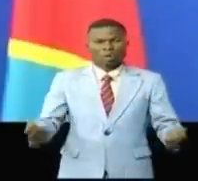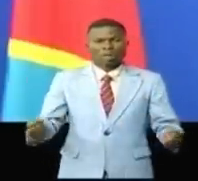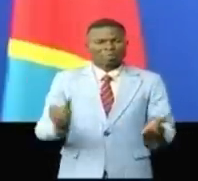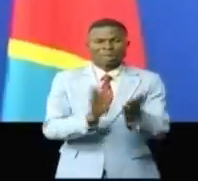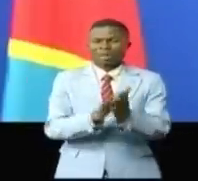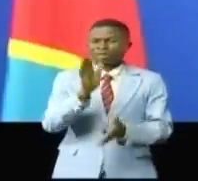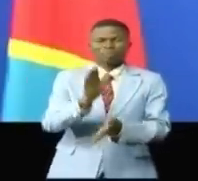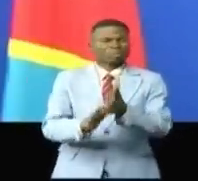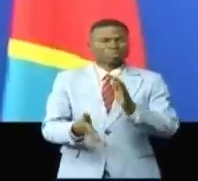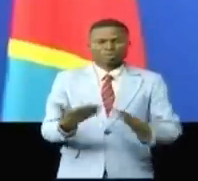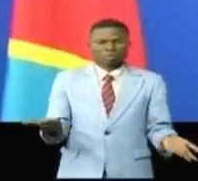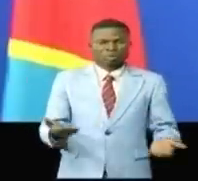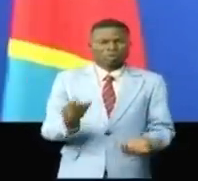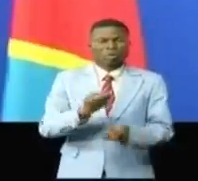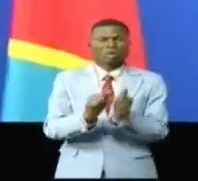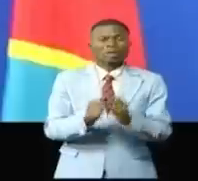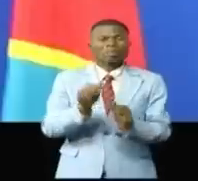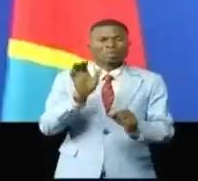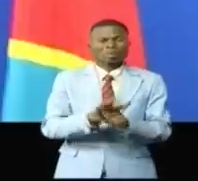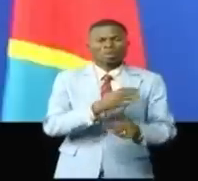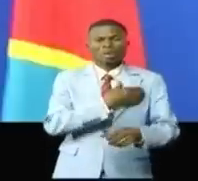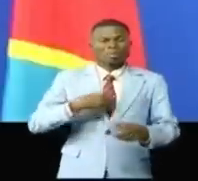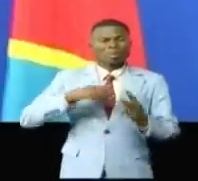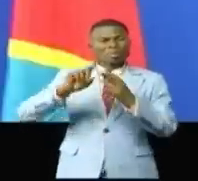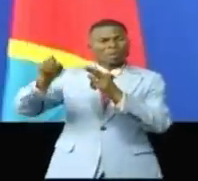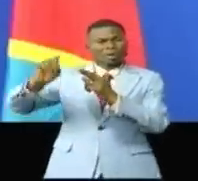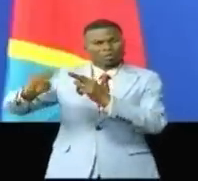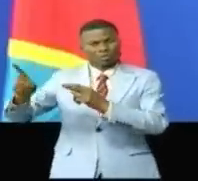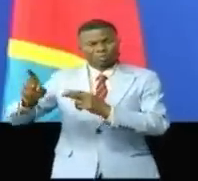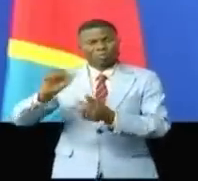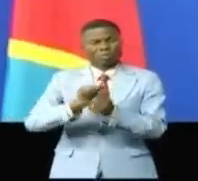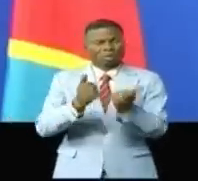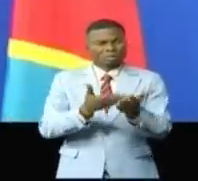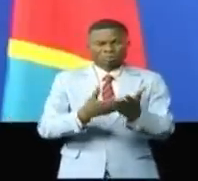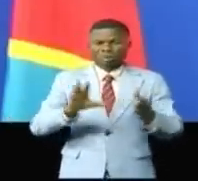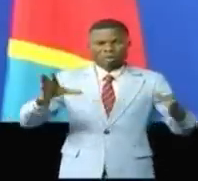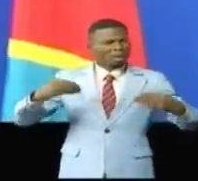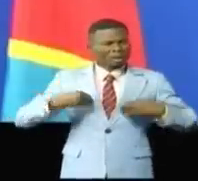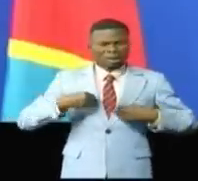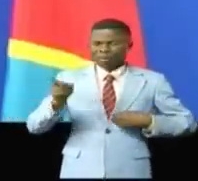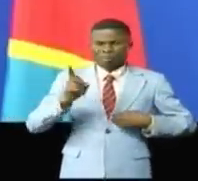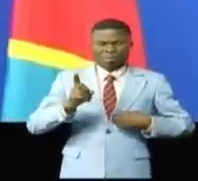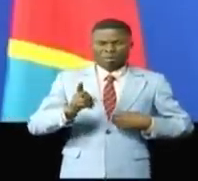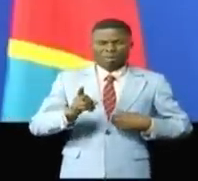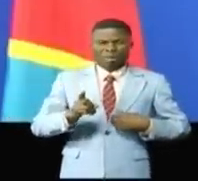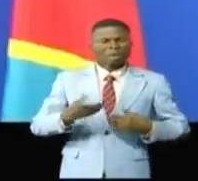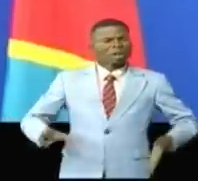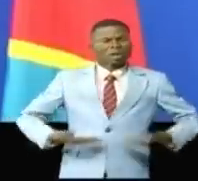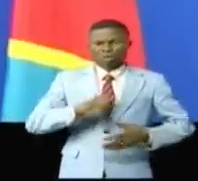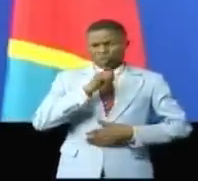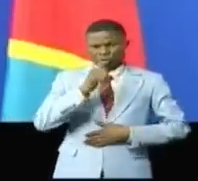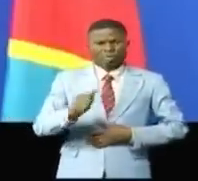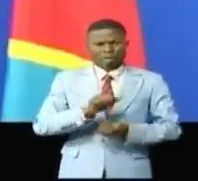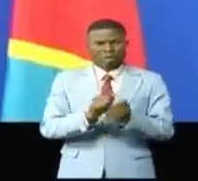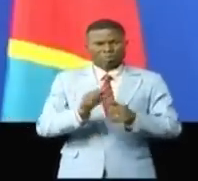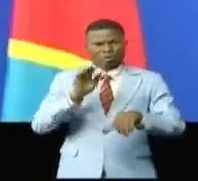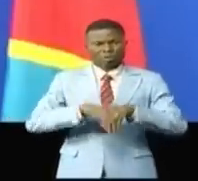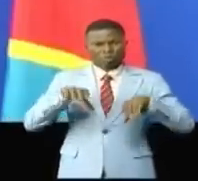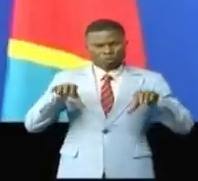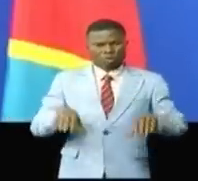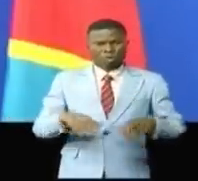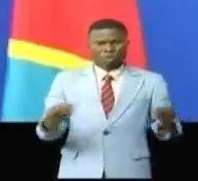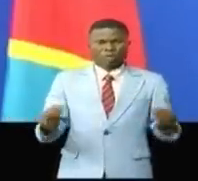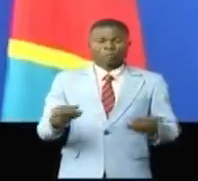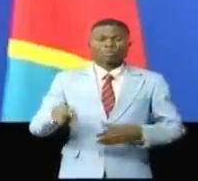Tout ça, cité. On a beaucoup de femmes qui sont déplacées. Donc, situation au biso qui est dans ma salama. C'est pour ça